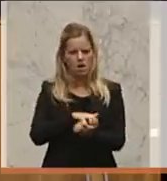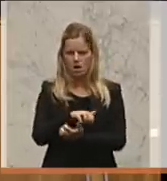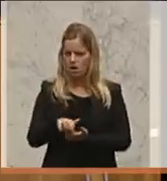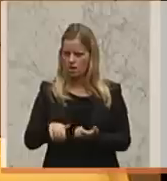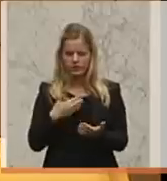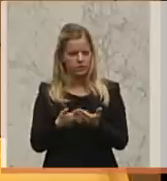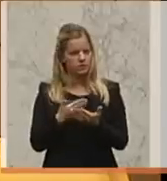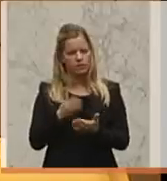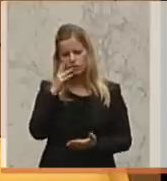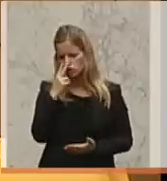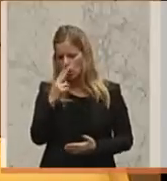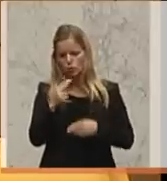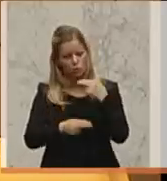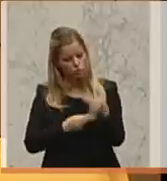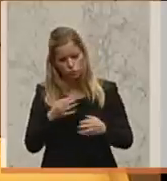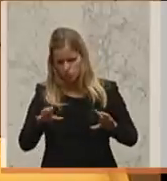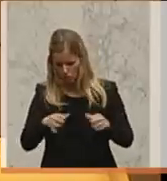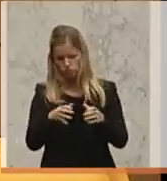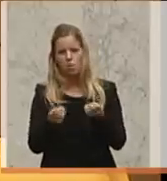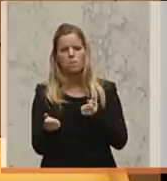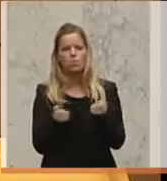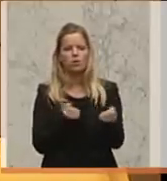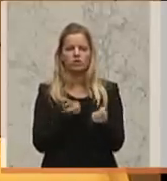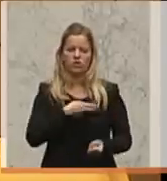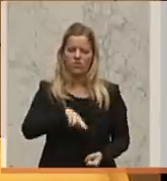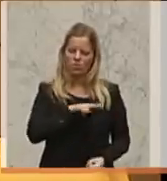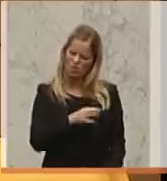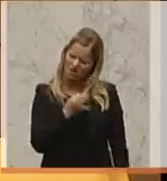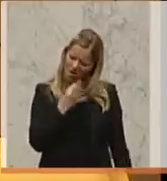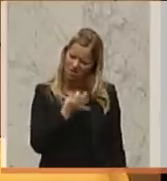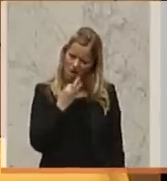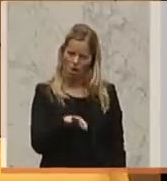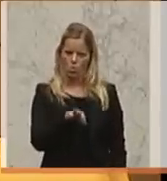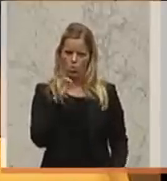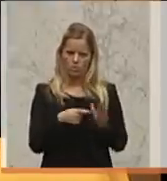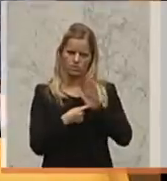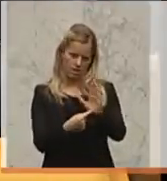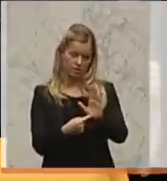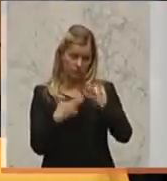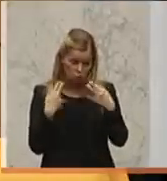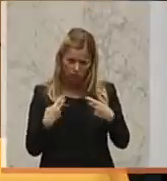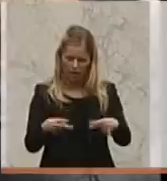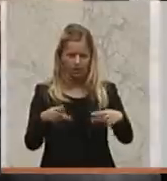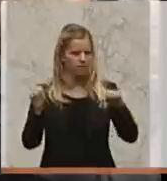im Untersuchungsausschuss die politische Verantwortung genau aufdecken werden, denn so kann es nicht weitergehen. Danke.